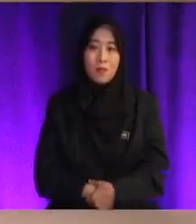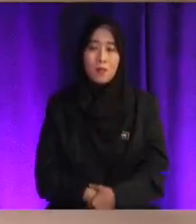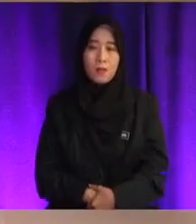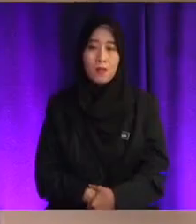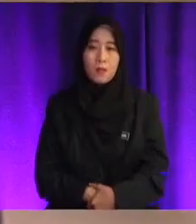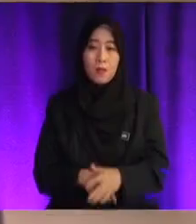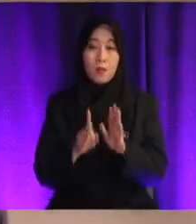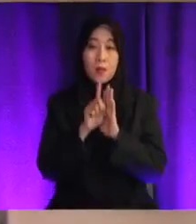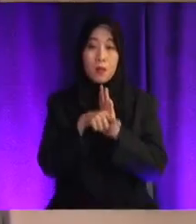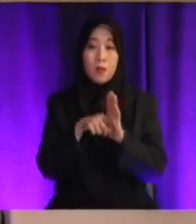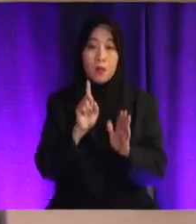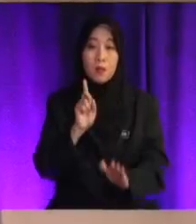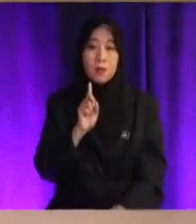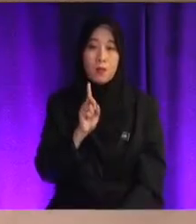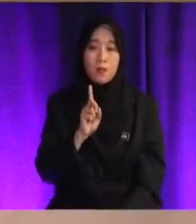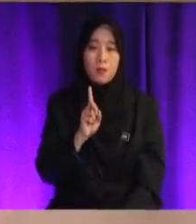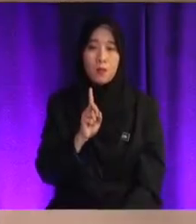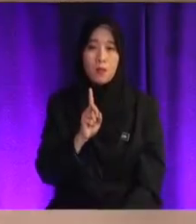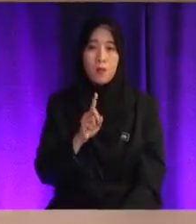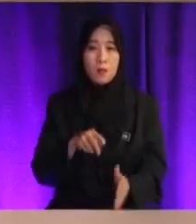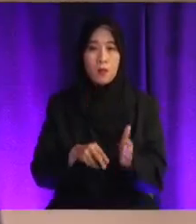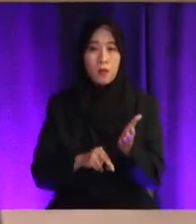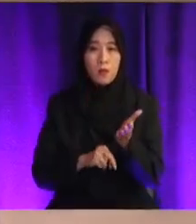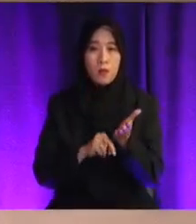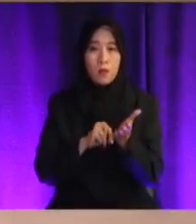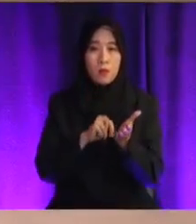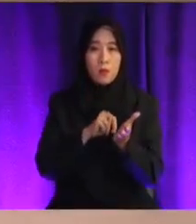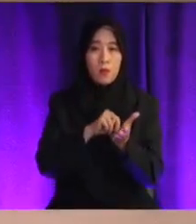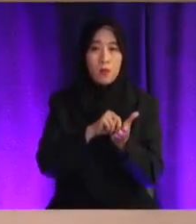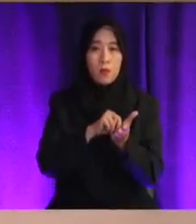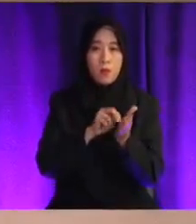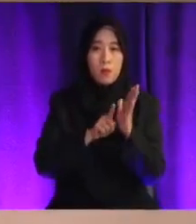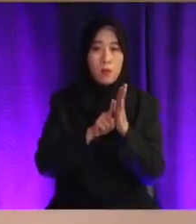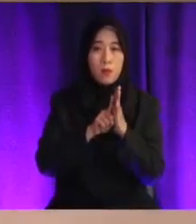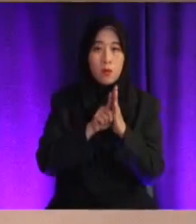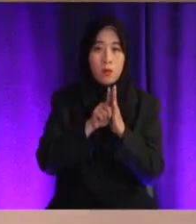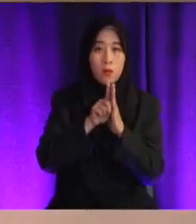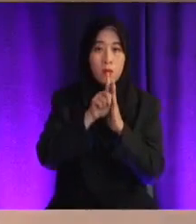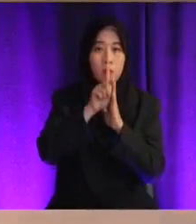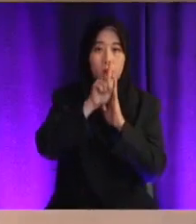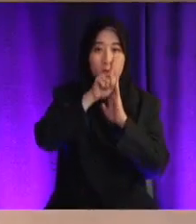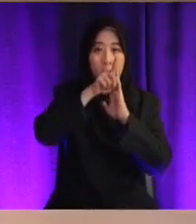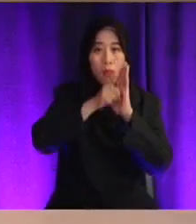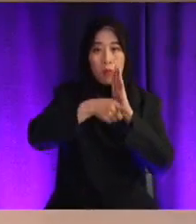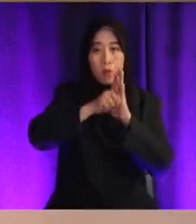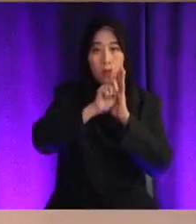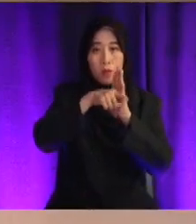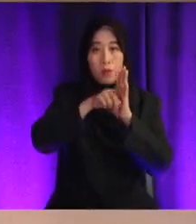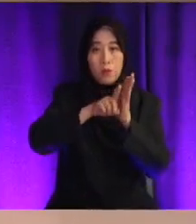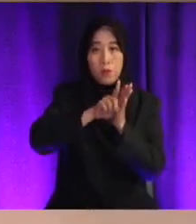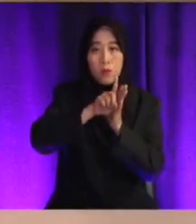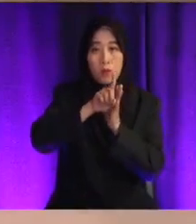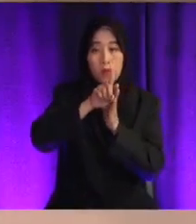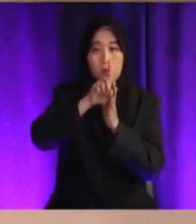kedudukan mana? Dia naik, cikgu. Nampak? 1 2 3. Murid-murid tengok tau. Tengok dekat minta pelbagai, jangan tengok dekat tangan